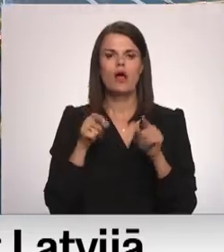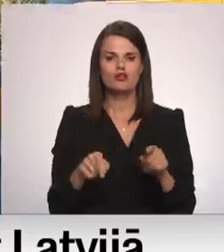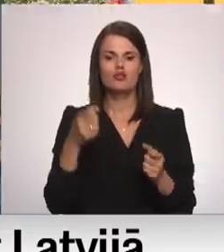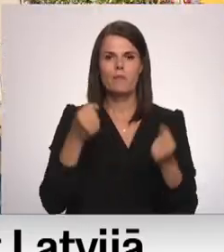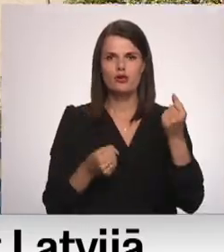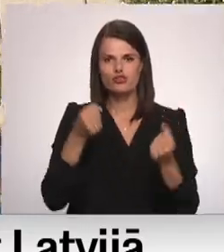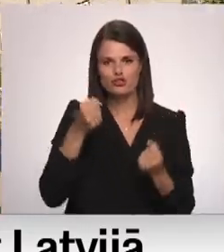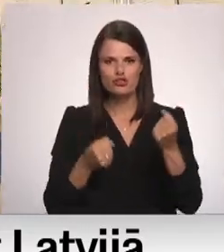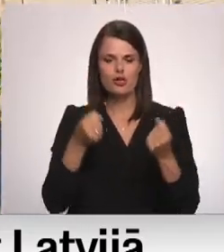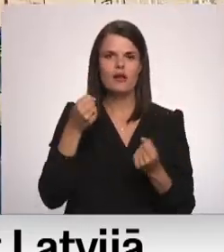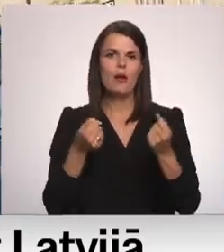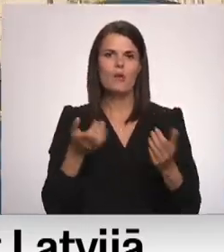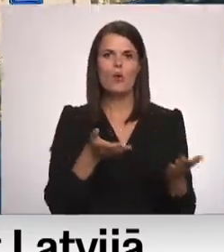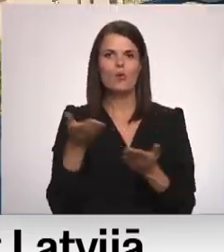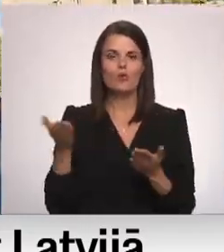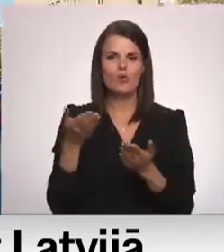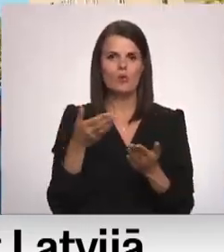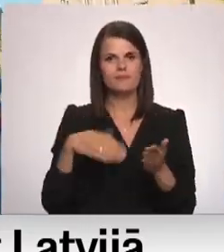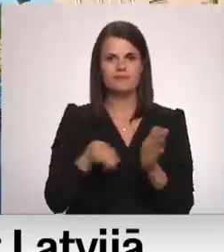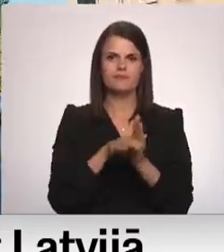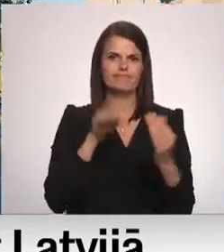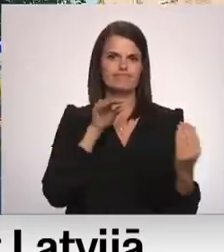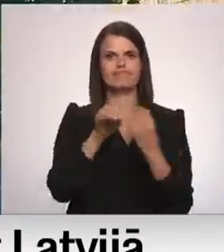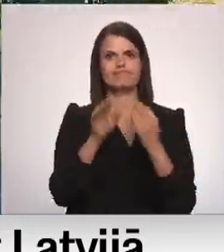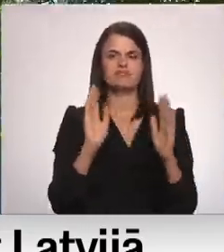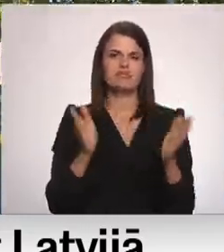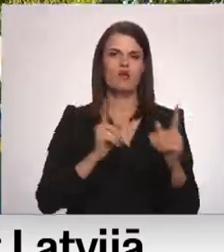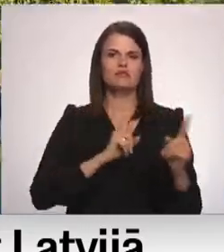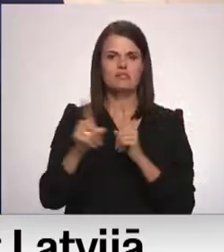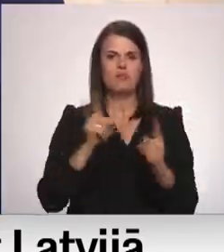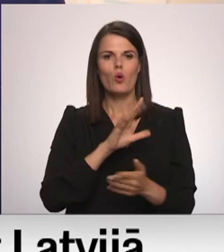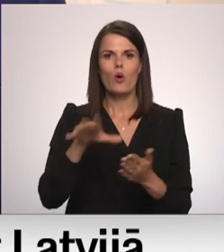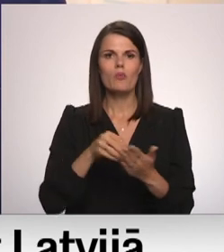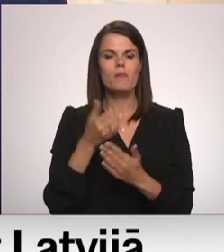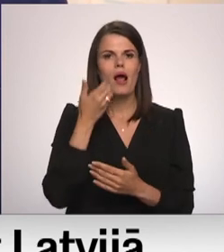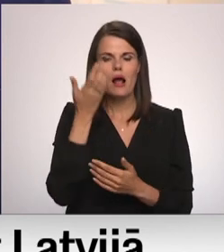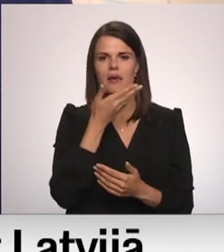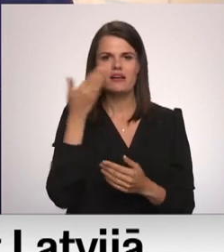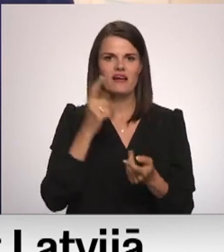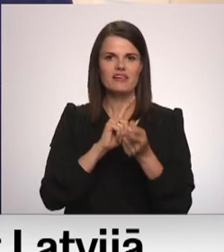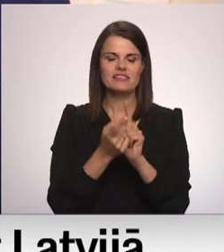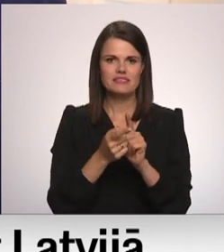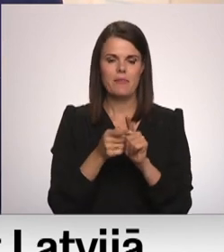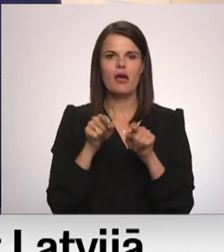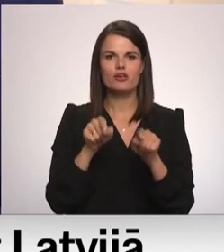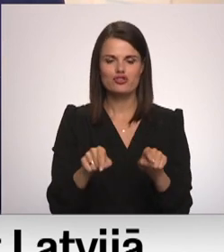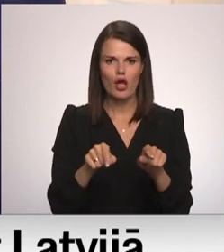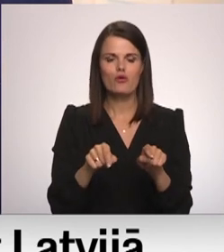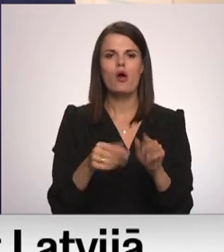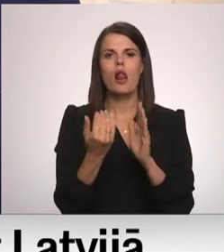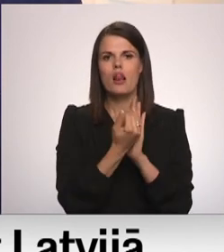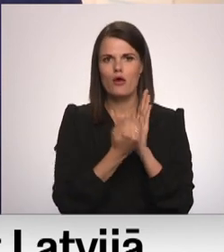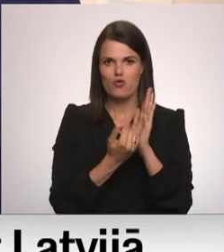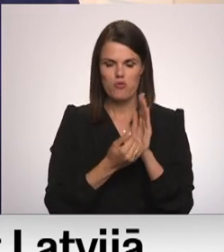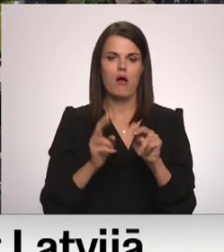transporta līdzekļiem, kuri piedalās ceļu satiksmē, vēl joprojām, kamēr nav izmaiņas šajos grozījumos pieņemtas,